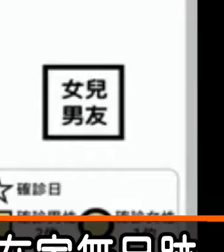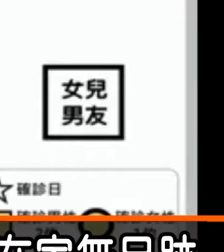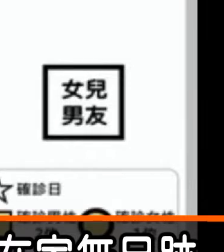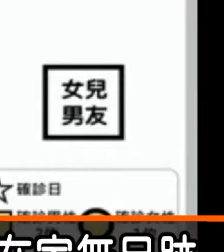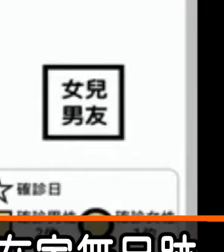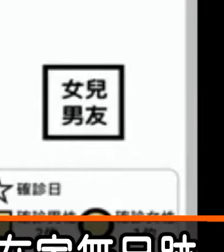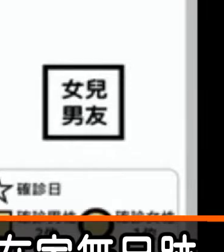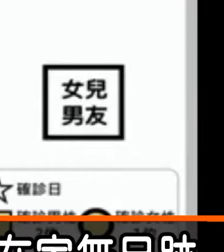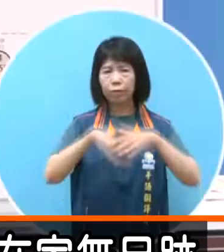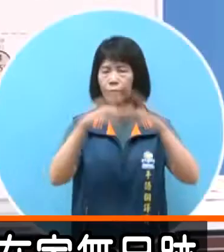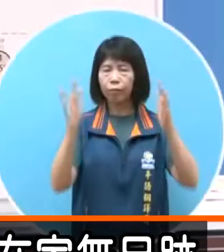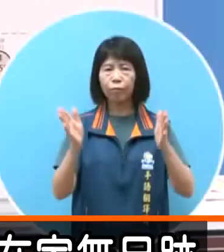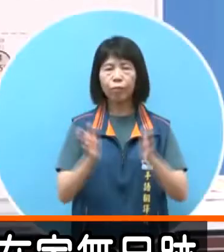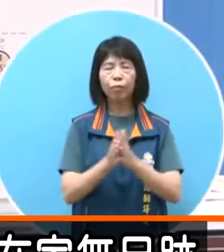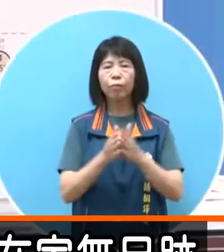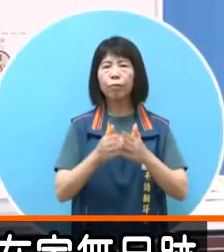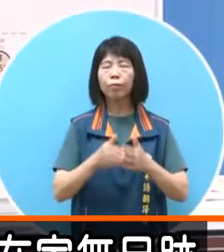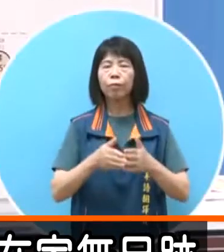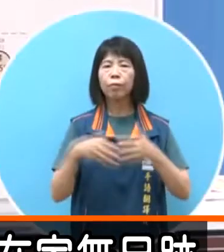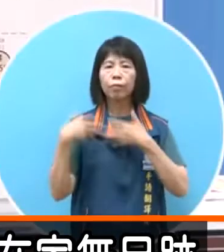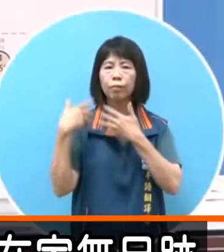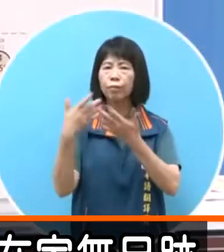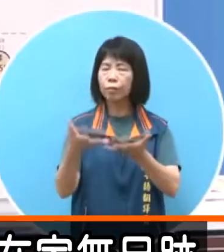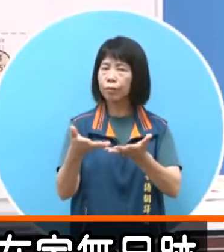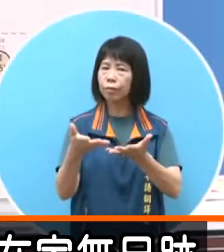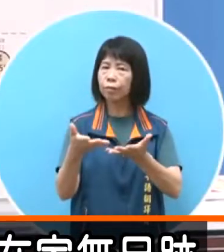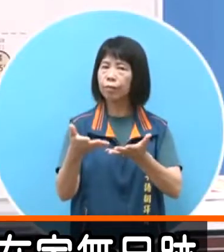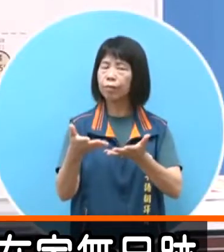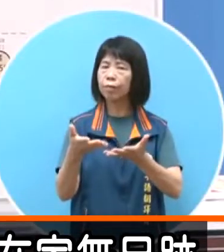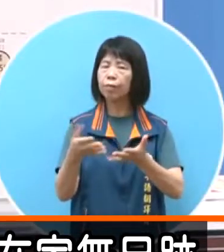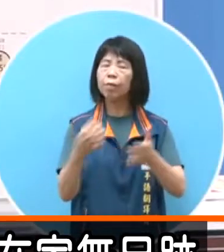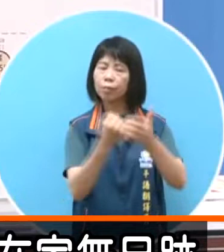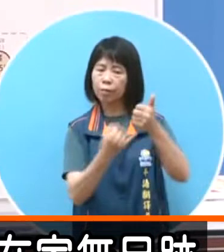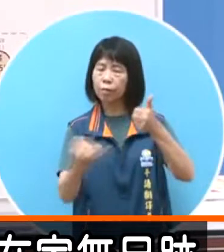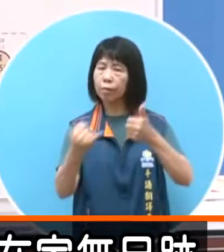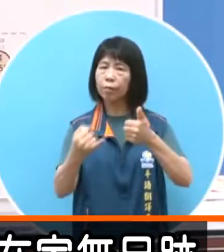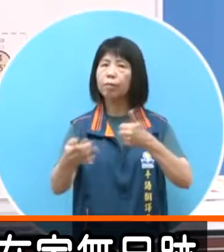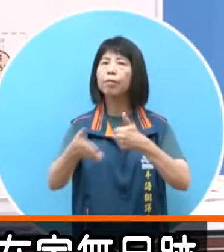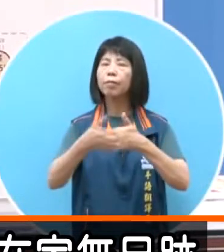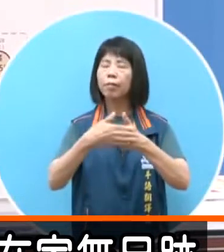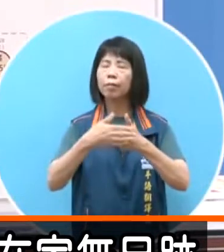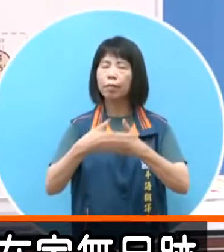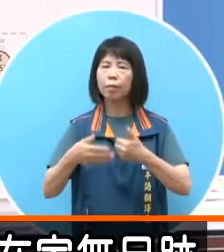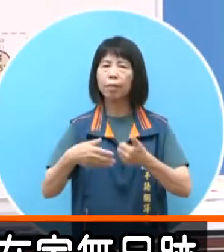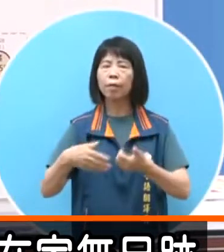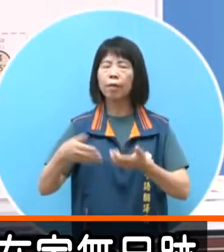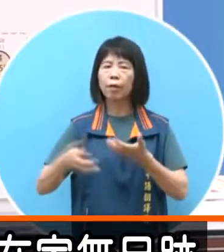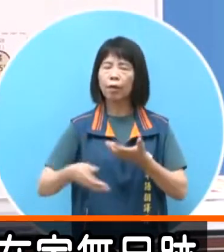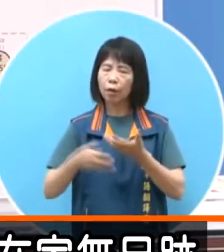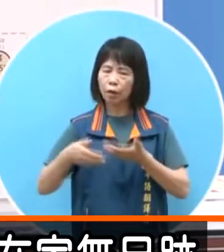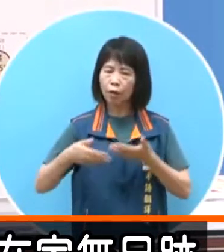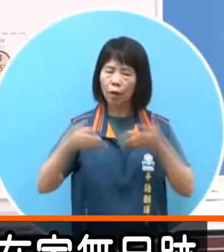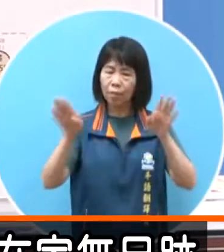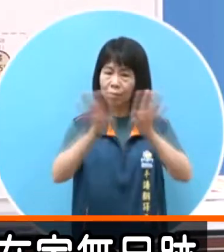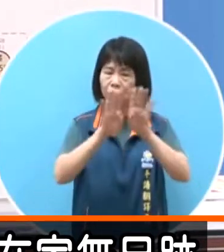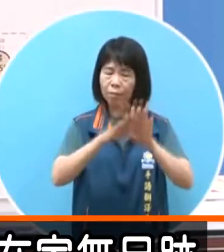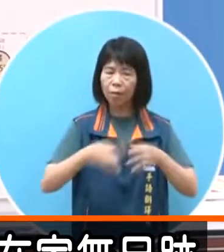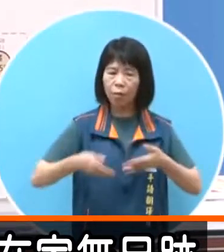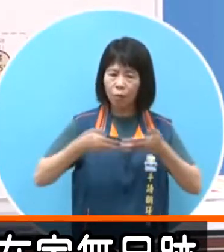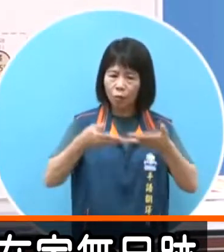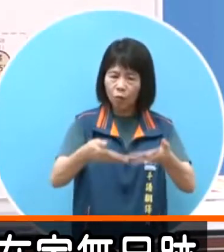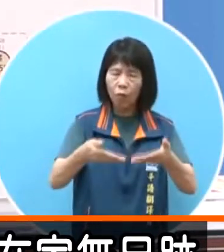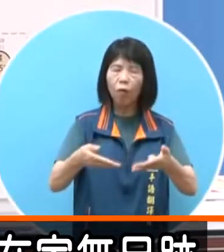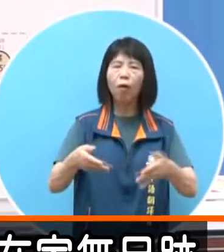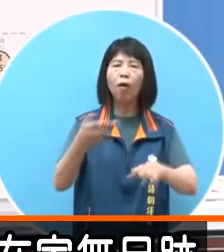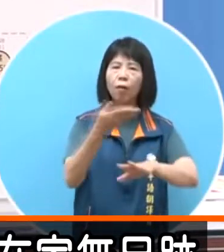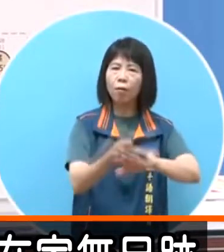都是由他的这个女儿啊把他送到他的门口啊，然后他自己拿